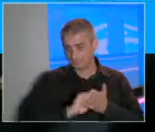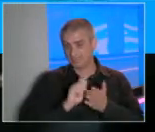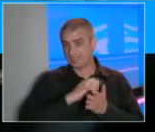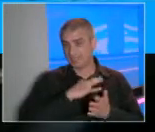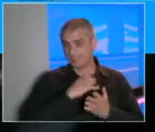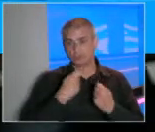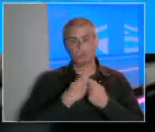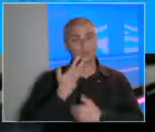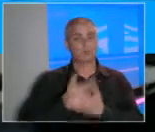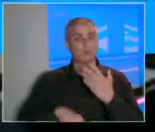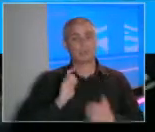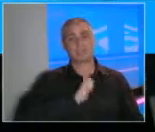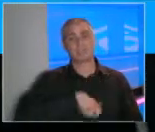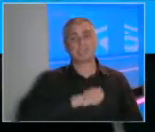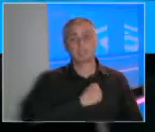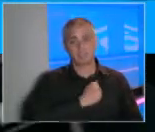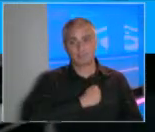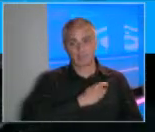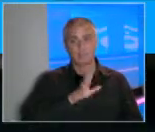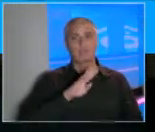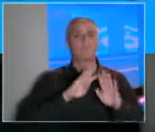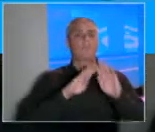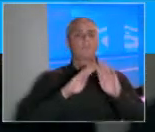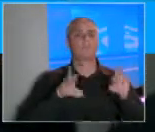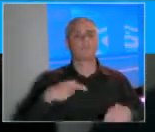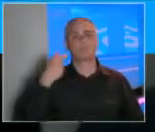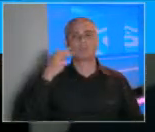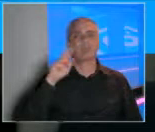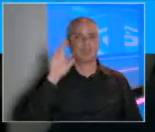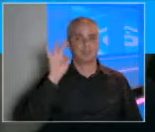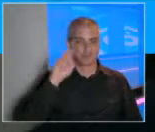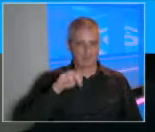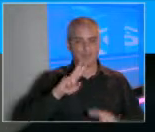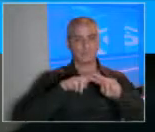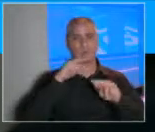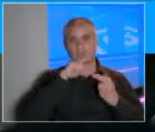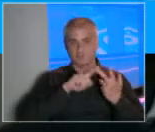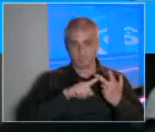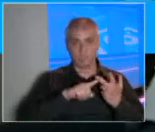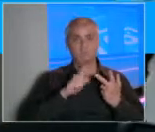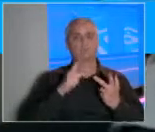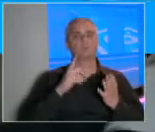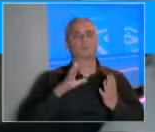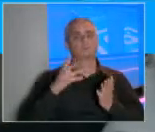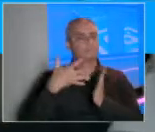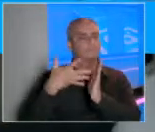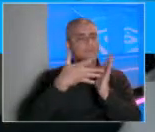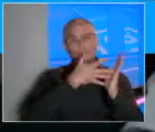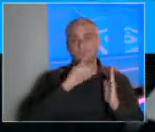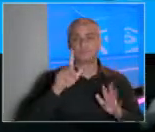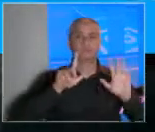הבריאות בשיתוף עיריית בני ברק, מכון גרטנר, מגן דוד אדום ושרן, למעשה דוגמים, כמו